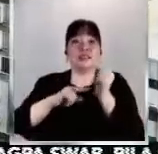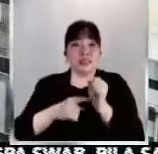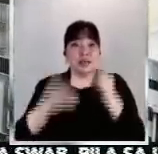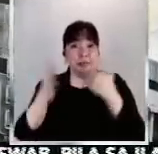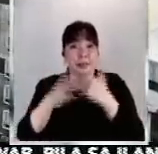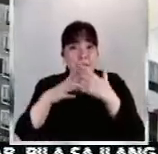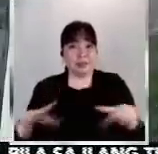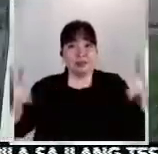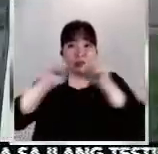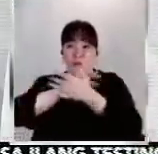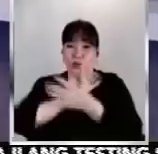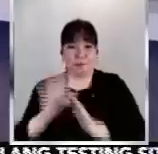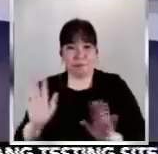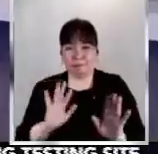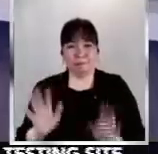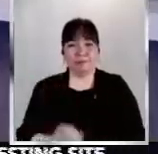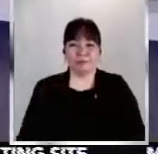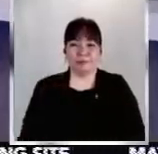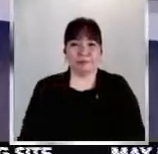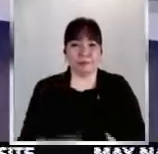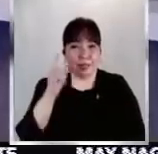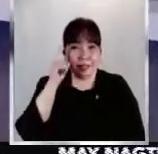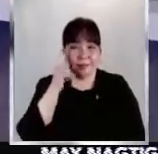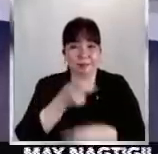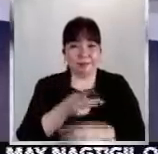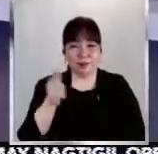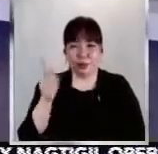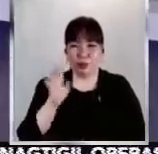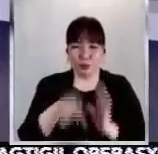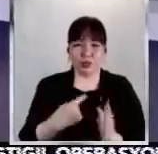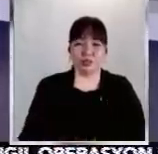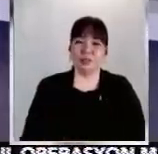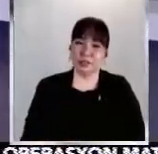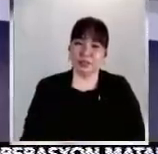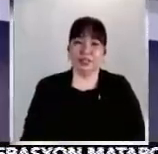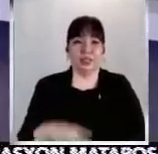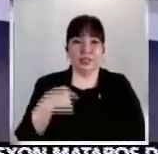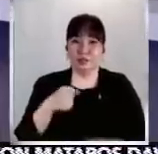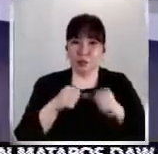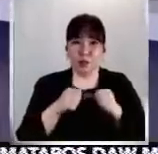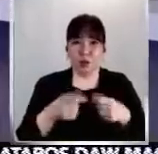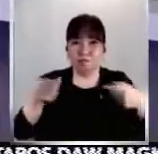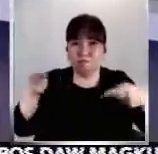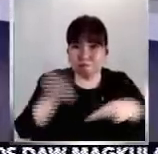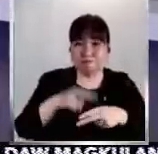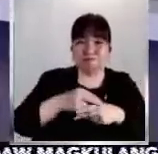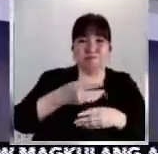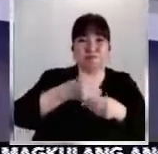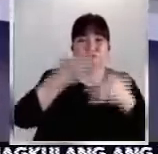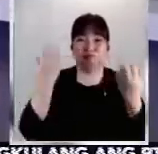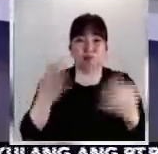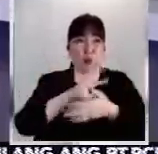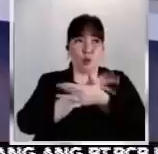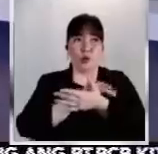Nakatutok, 24 oras. Sa patuloy na pagsipan ng kaso ng COVID-19, nadagdagan pa ang mga lugar na